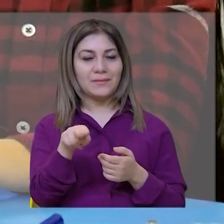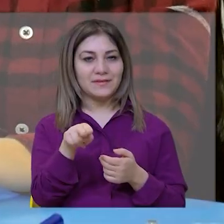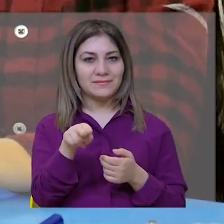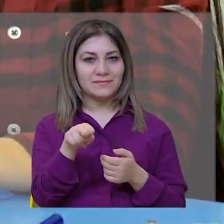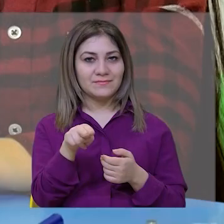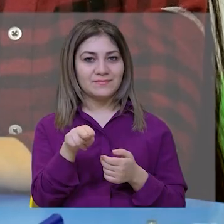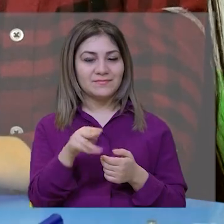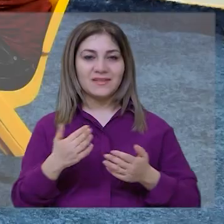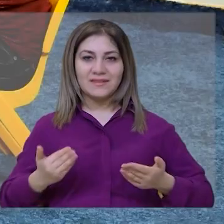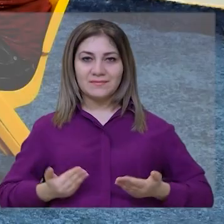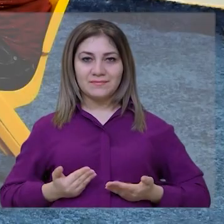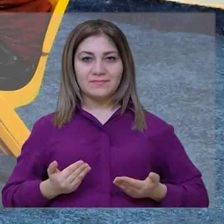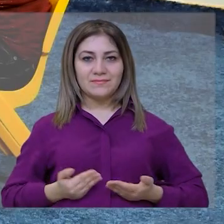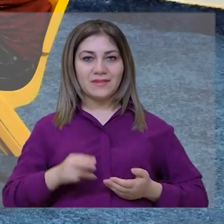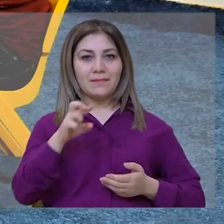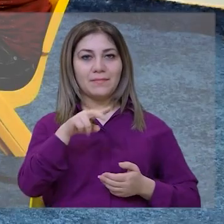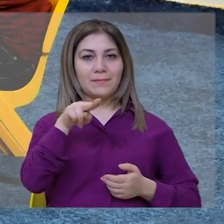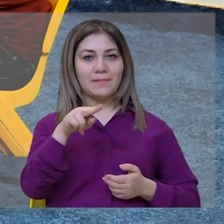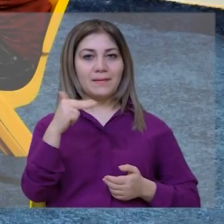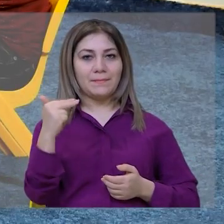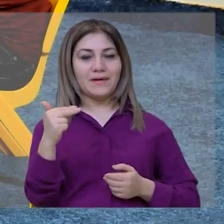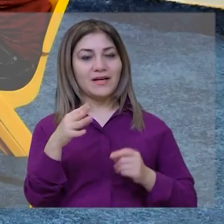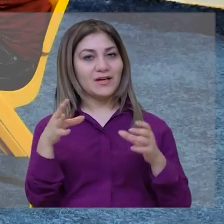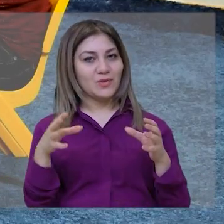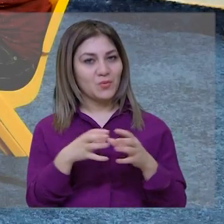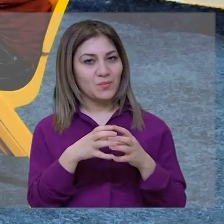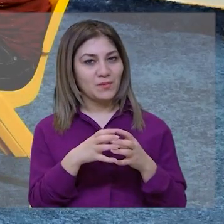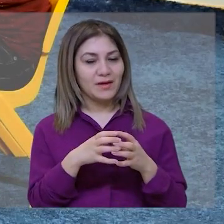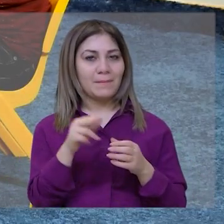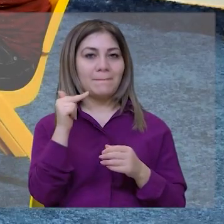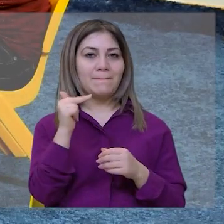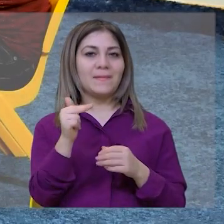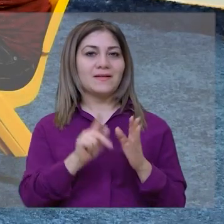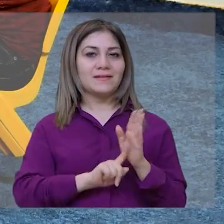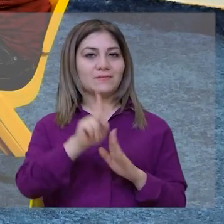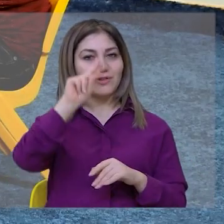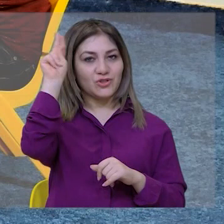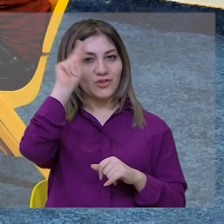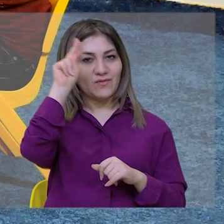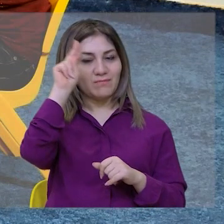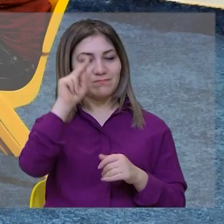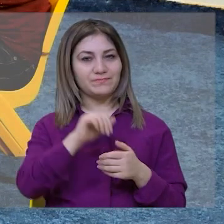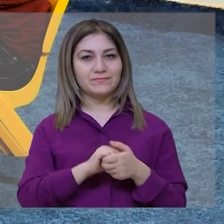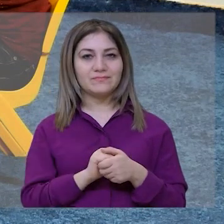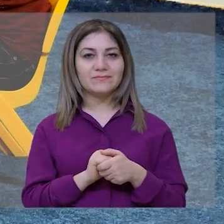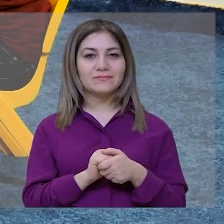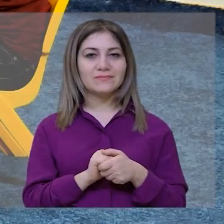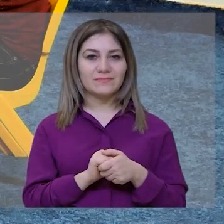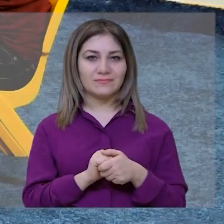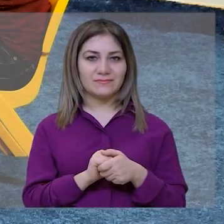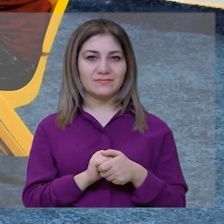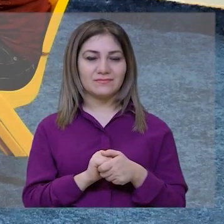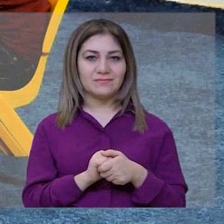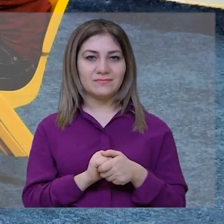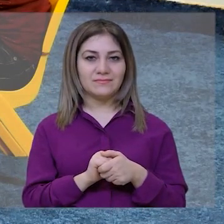Փ Կեցեք բ-պ-պ խմբի փ-տարին ենք այսօր մենք միասին ծանոթանալու։